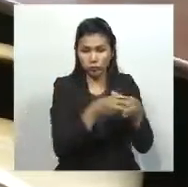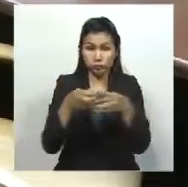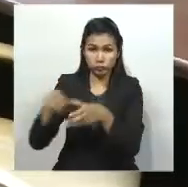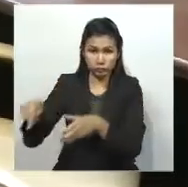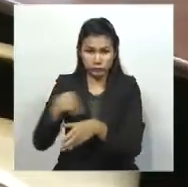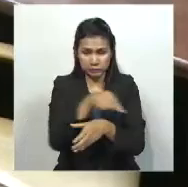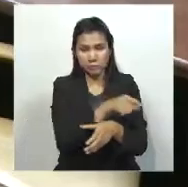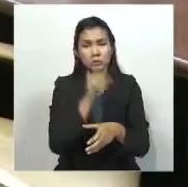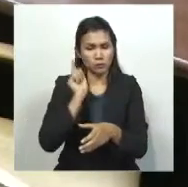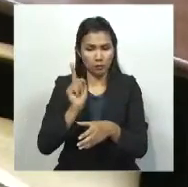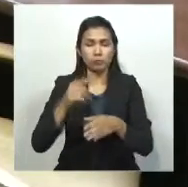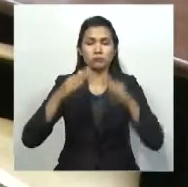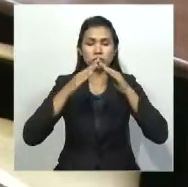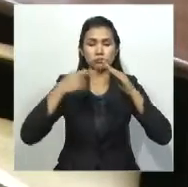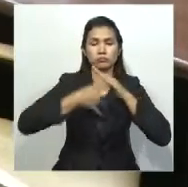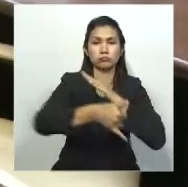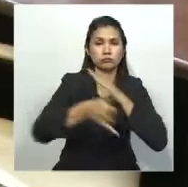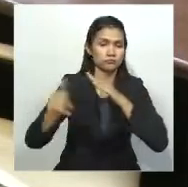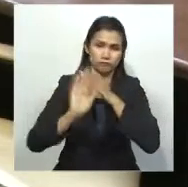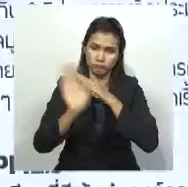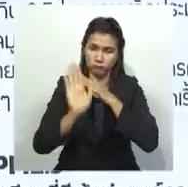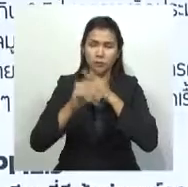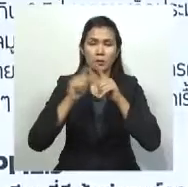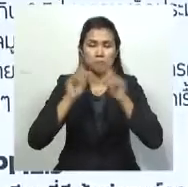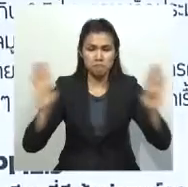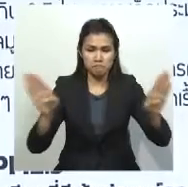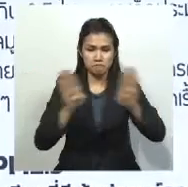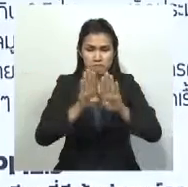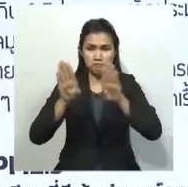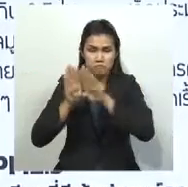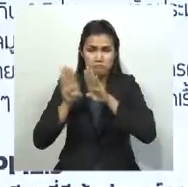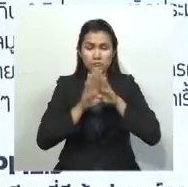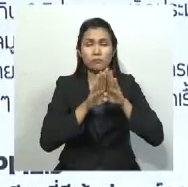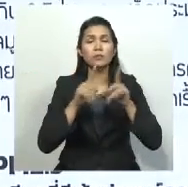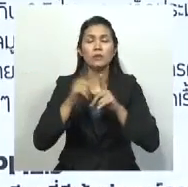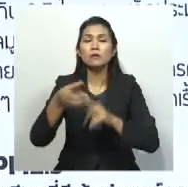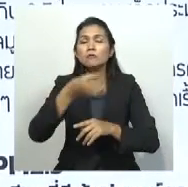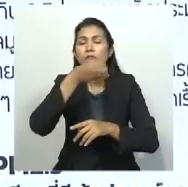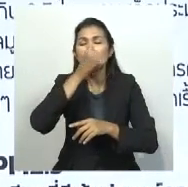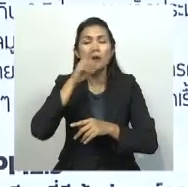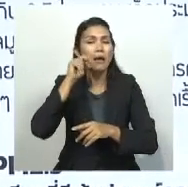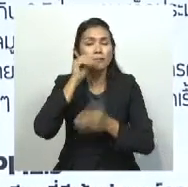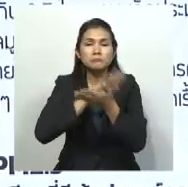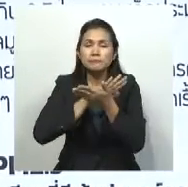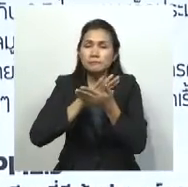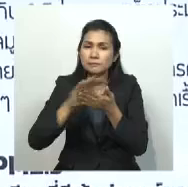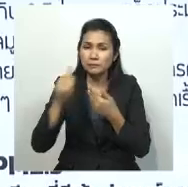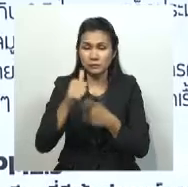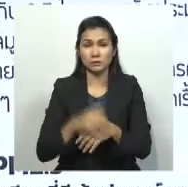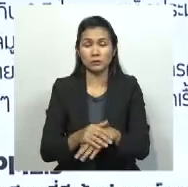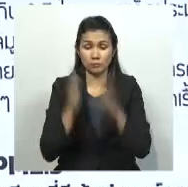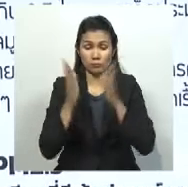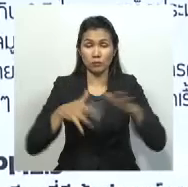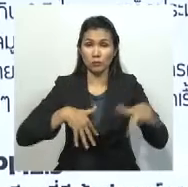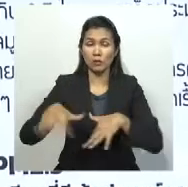เลี่ยงเรื่องของการทำกิจกรรมนอกอาคารปิดประตูหน้าต่างให้มิดชิดดื่มน้ำสะอาดให้เพียงพอส่วนประชา